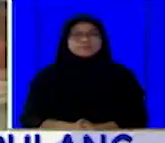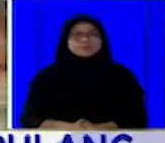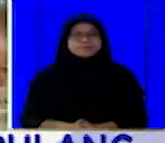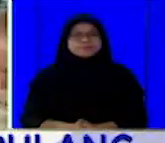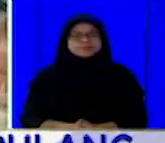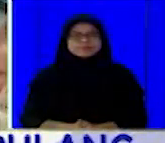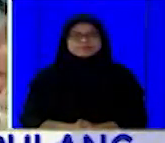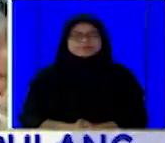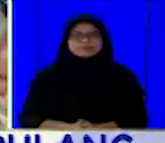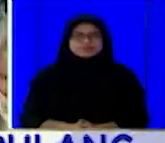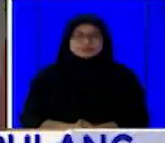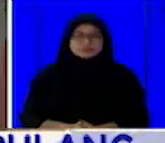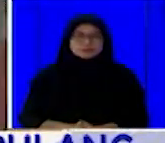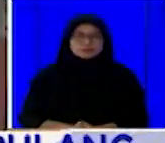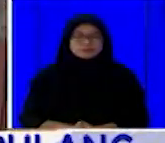dan tidur.